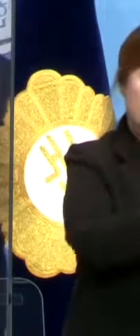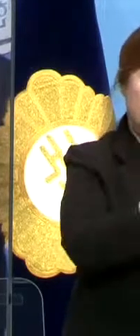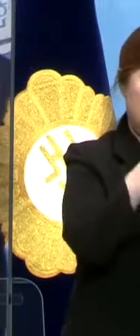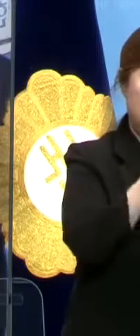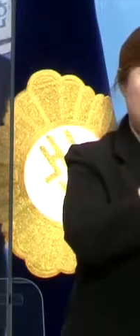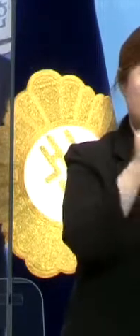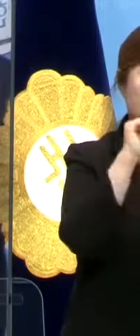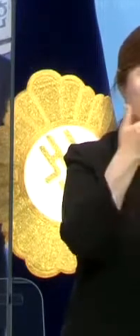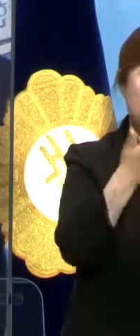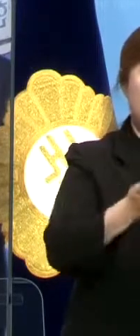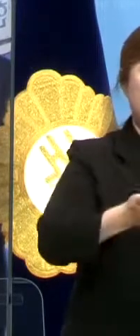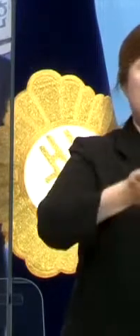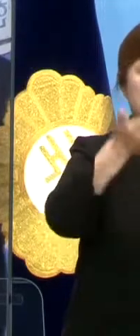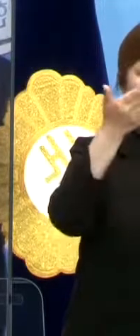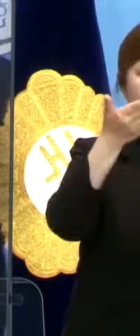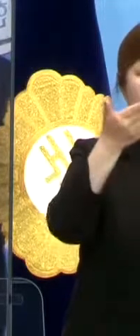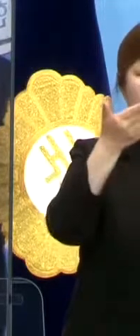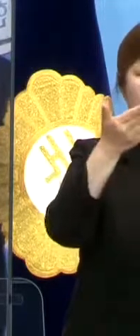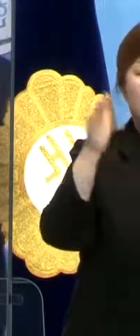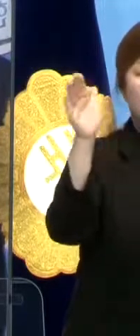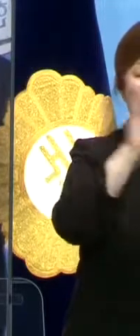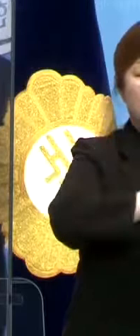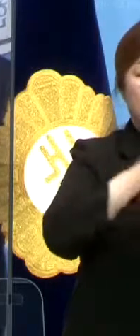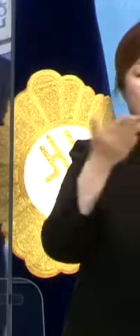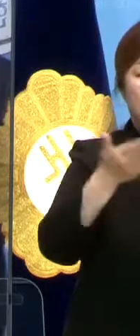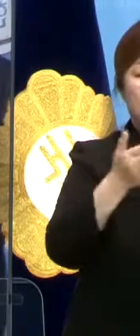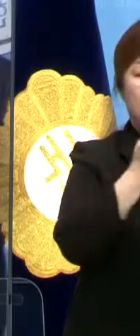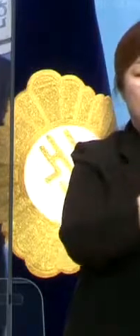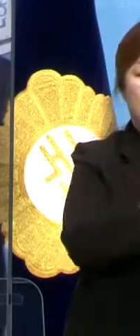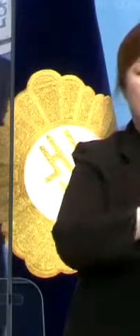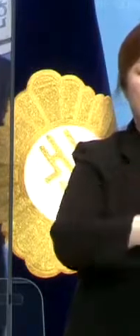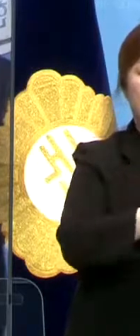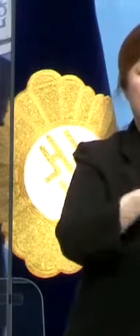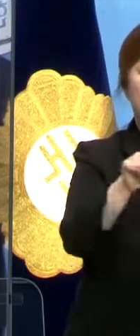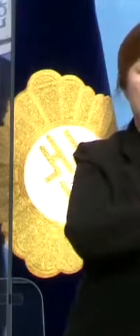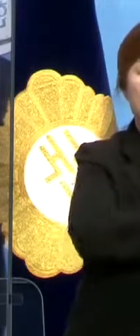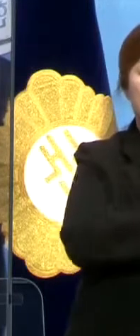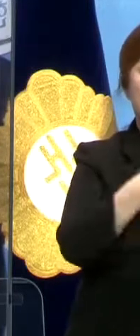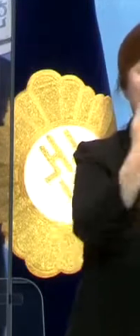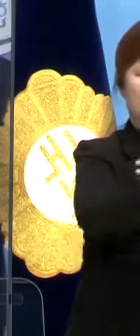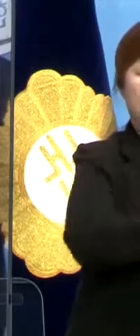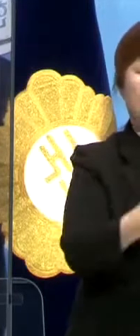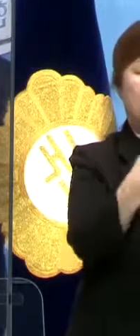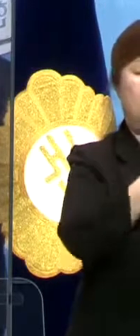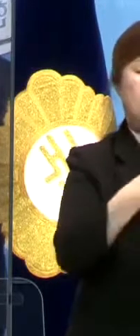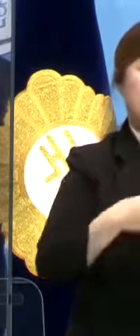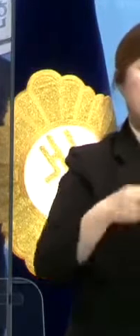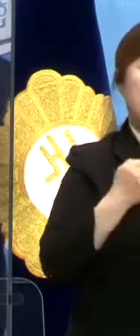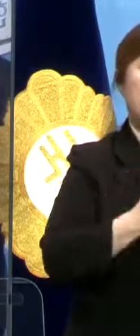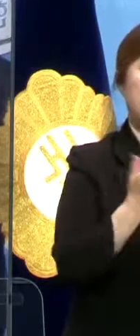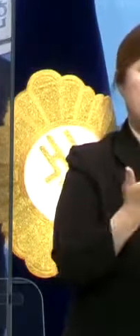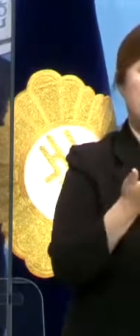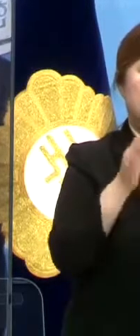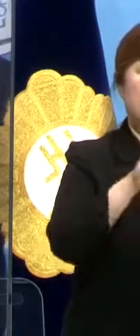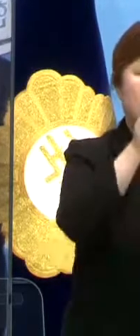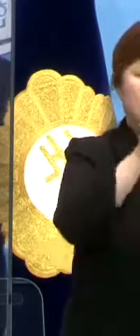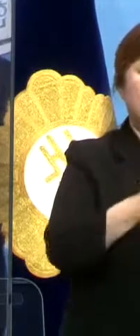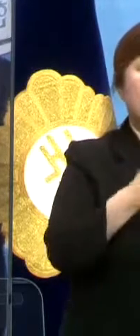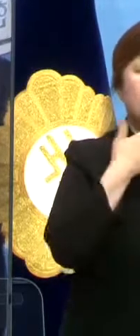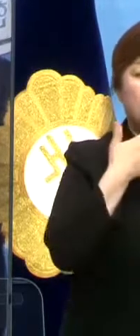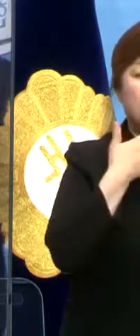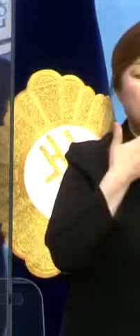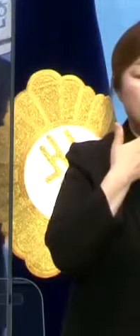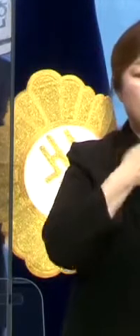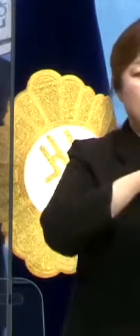6개월 이상 야 감금 하면 특수 검진 하게 되었습니다 하나도 안 했습니다 행사 처벌